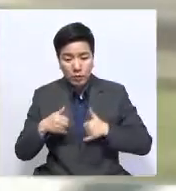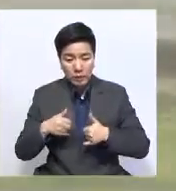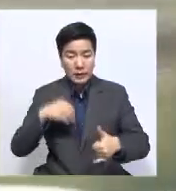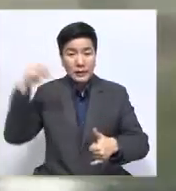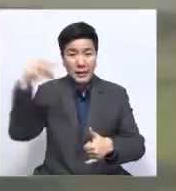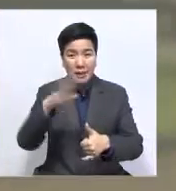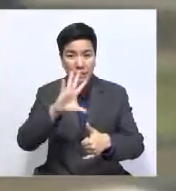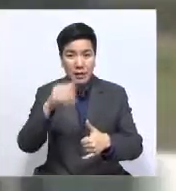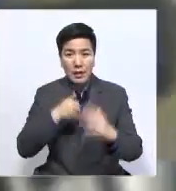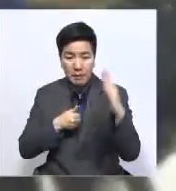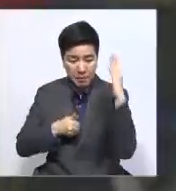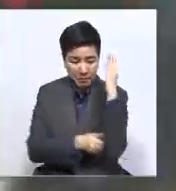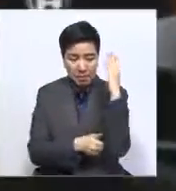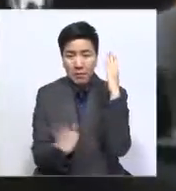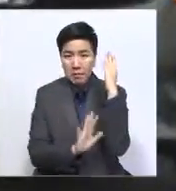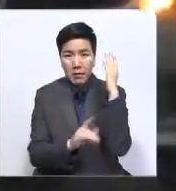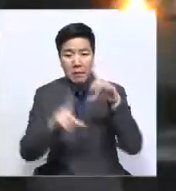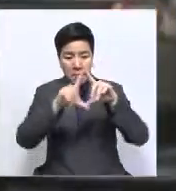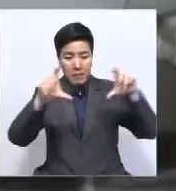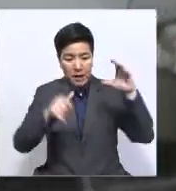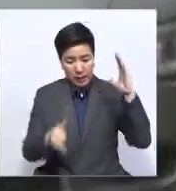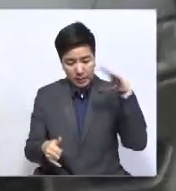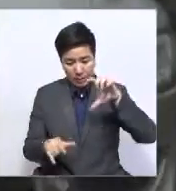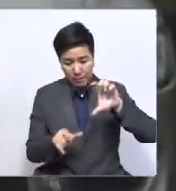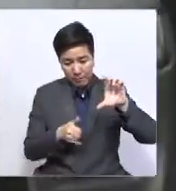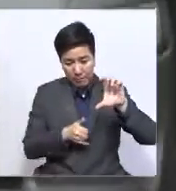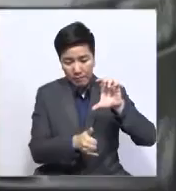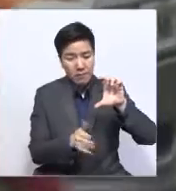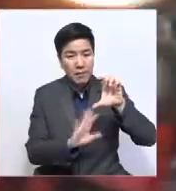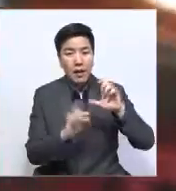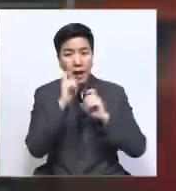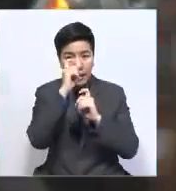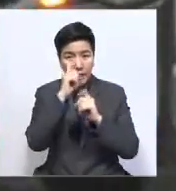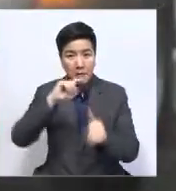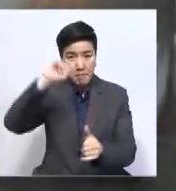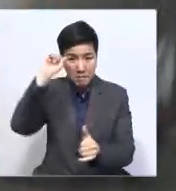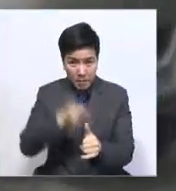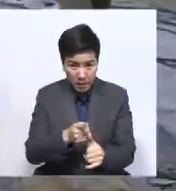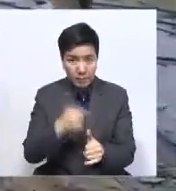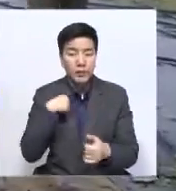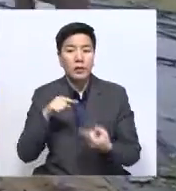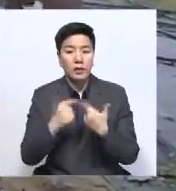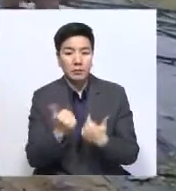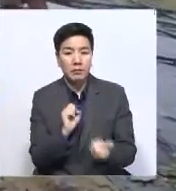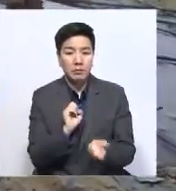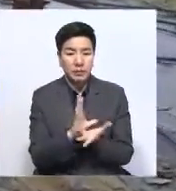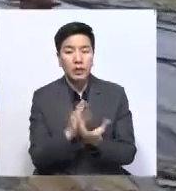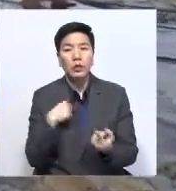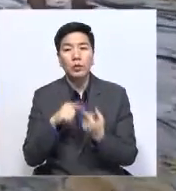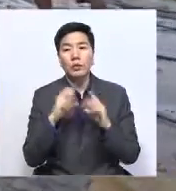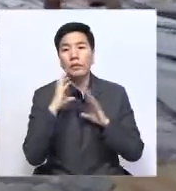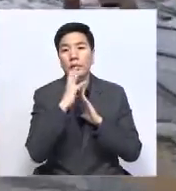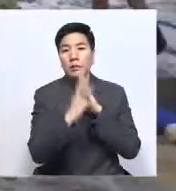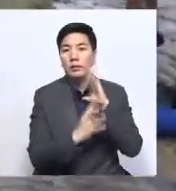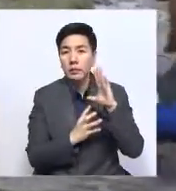ล่งแจ้งหลีกเลี่ยงการอยู่ใต้ต้นไม้ใหญ่และป้ายโฆษณาที่ไม่แข็งแรงระวังอันตรายจากฟ้าผ่าโดยมีผลกระทบตามภาค